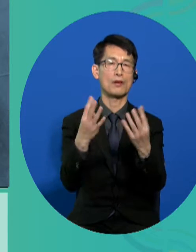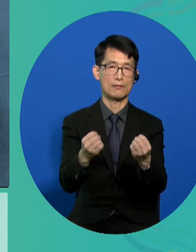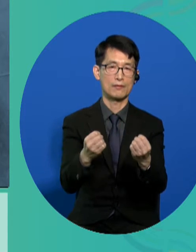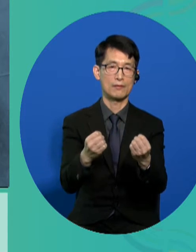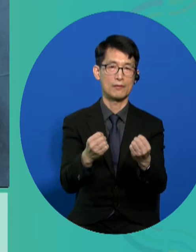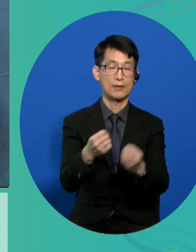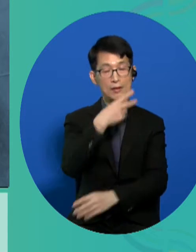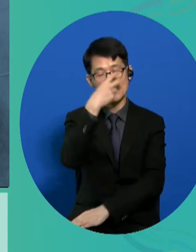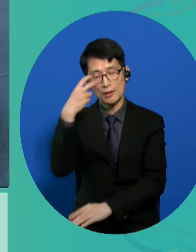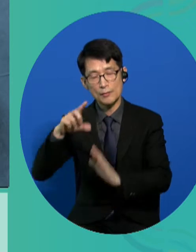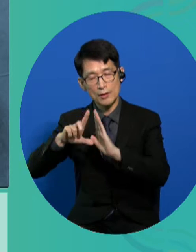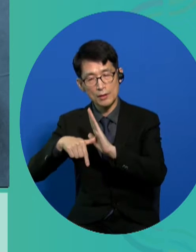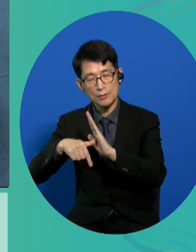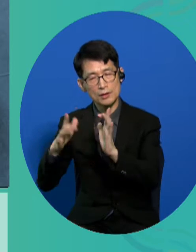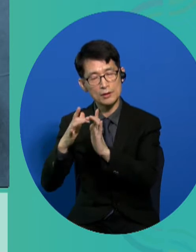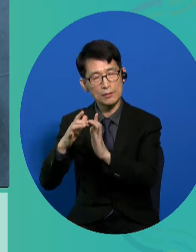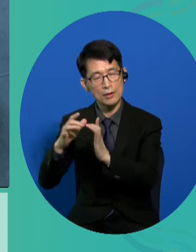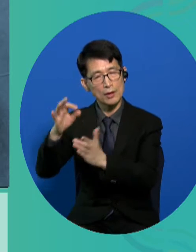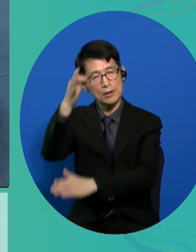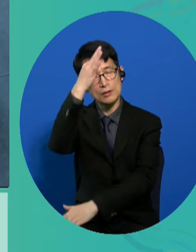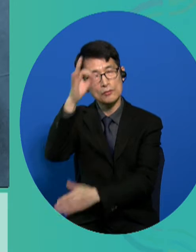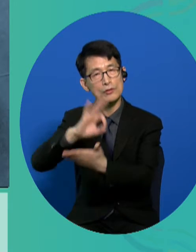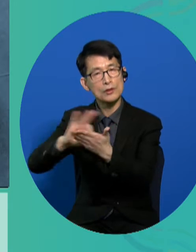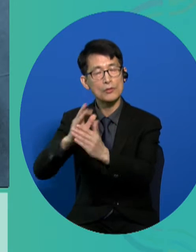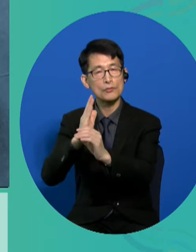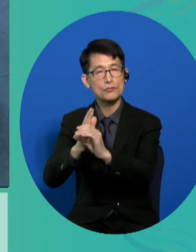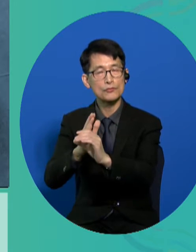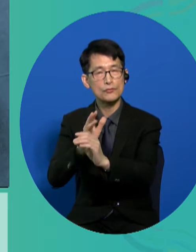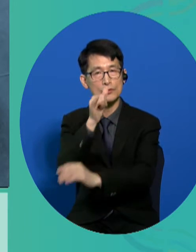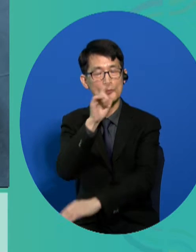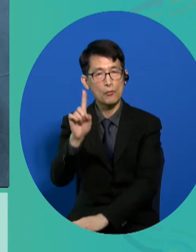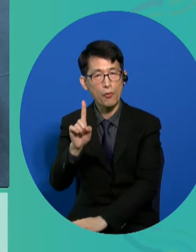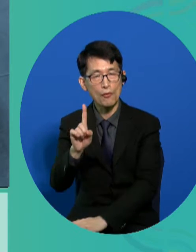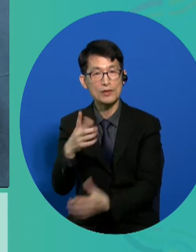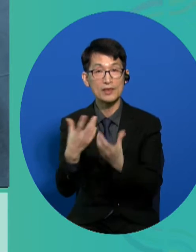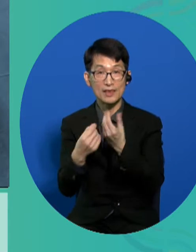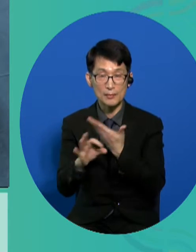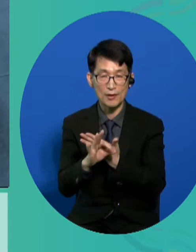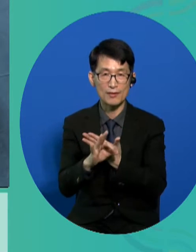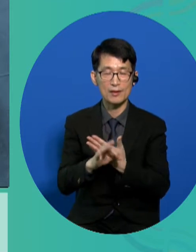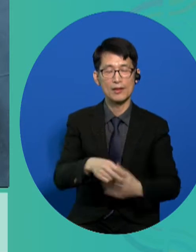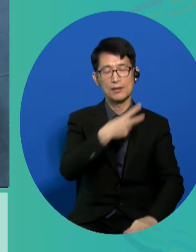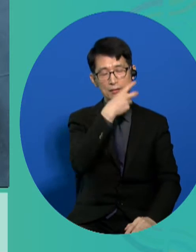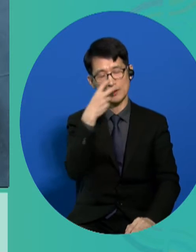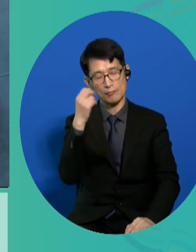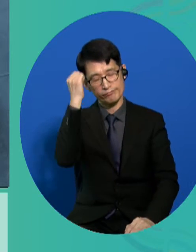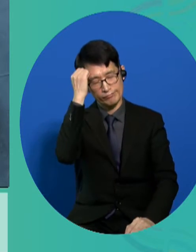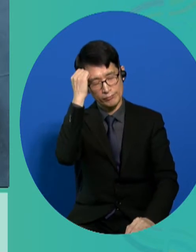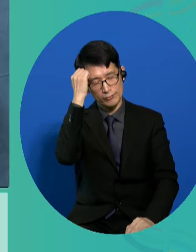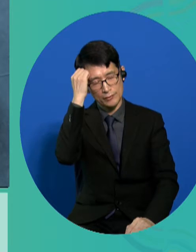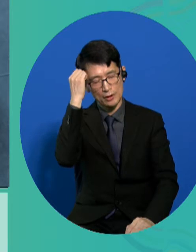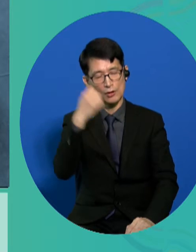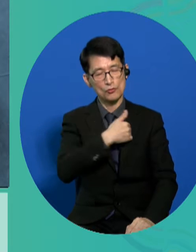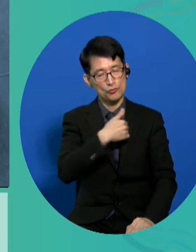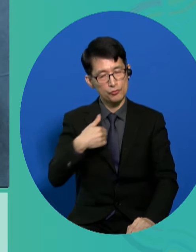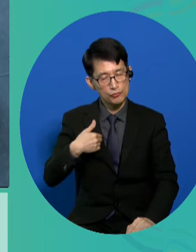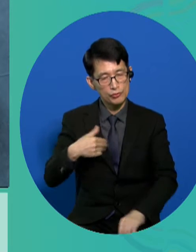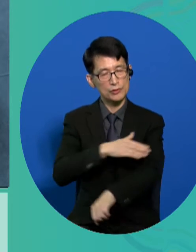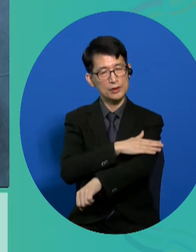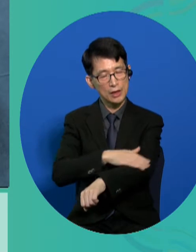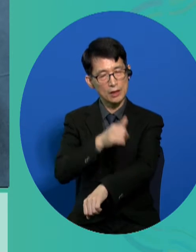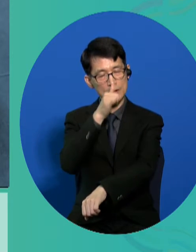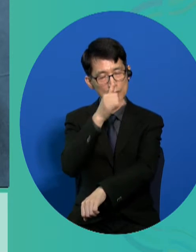동안에도 기술을 사용하기도 합니다. 예를 들어서 우리가 얼마나 숙면을 취하는지 모니터링하기 위해서 간단한 점검 및 솔루션을 사용하기도